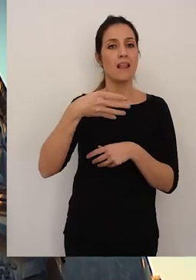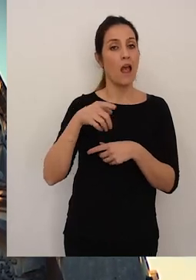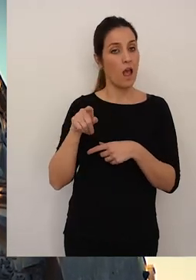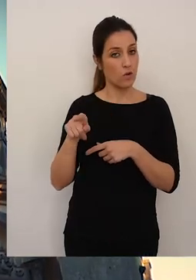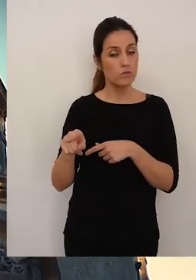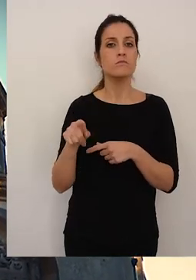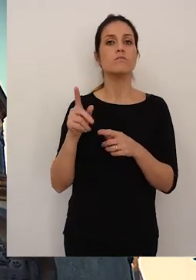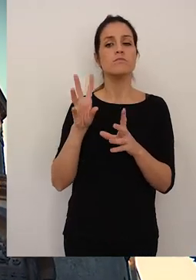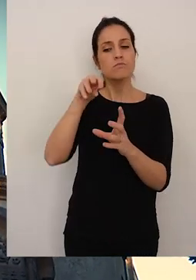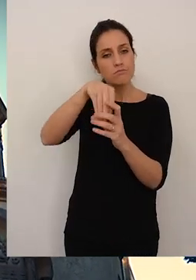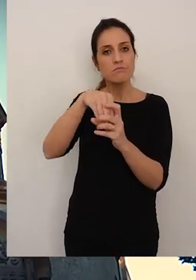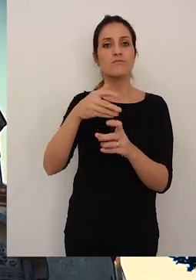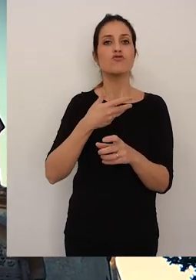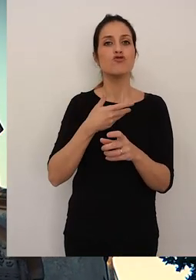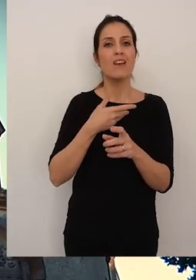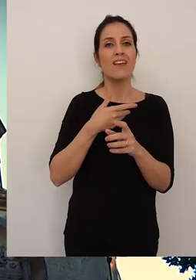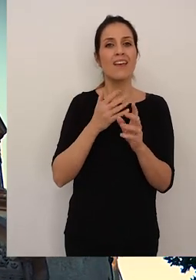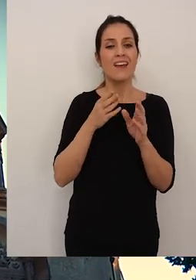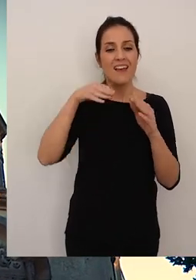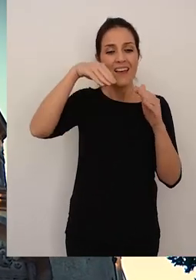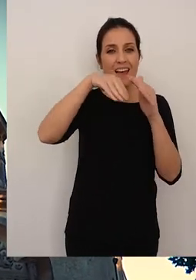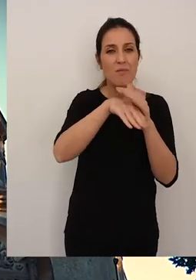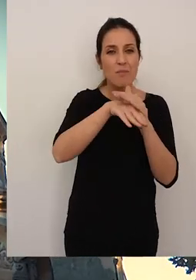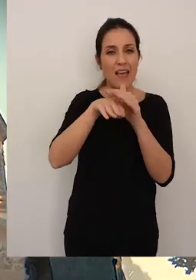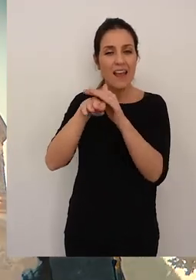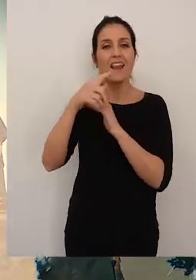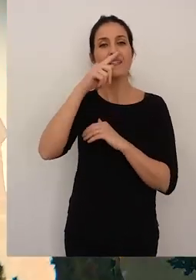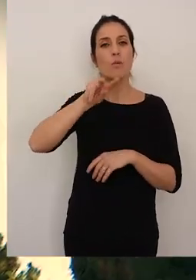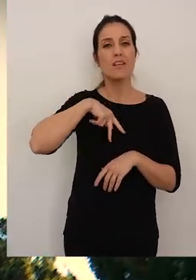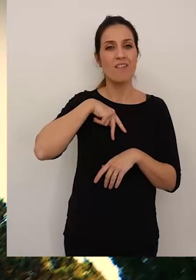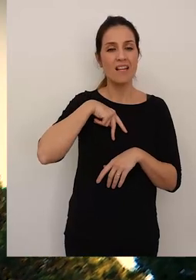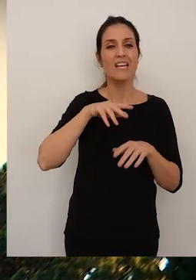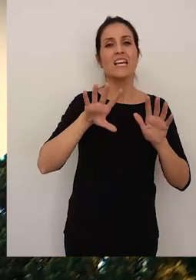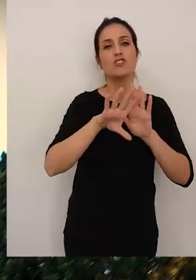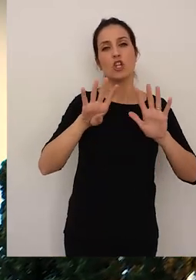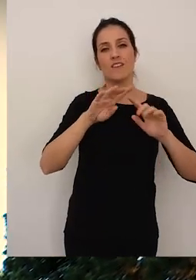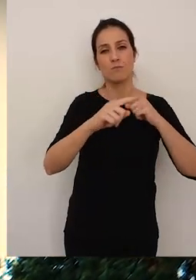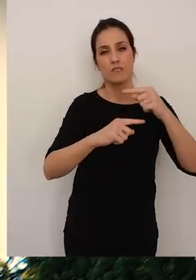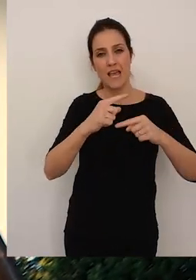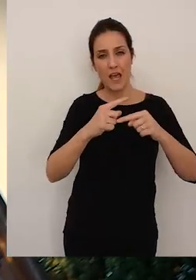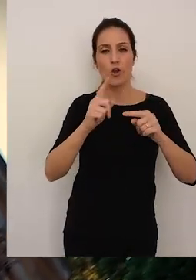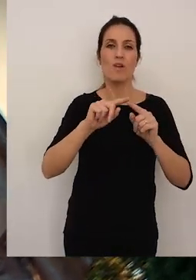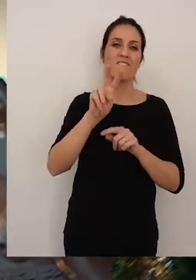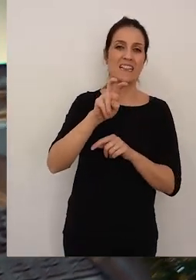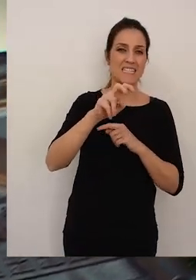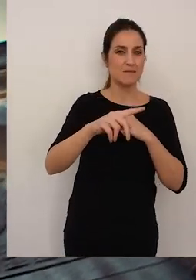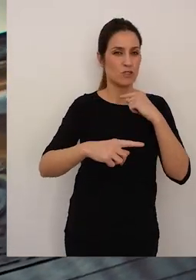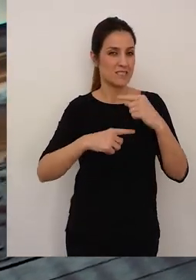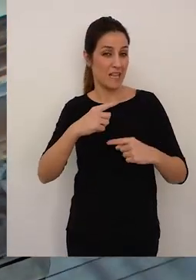Al suo interno, pregevoli cappelle private, risalenti tra la fine del XIX secolo e gli inizi del XX